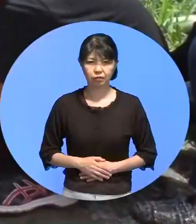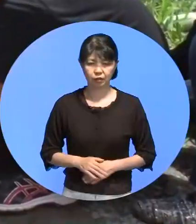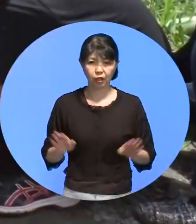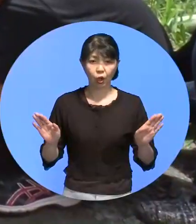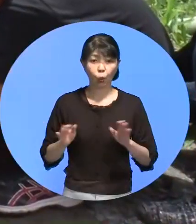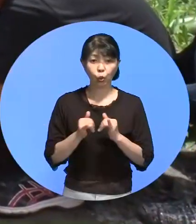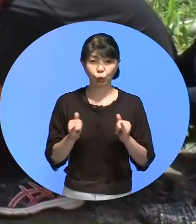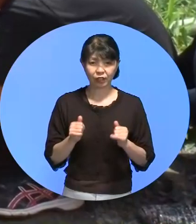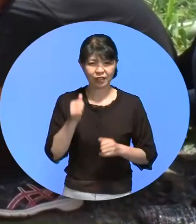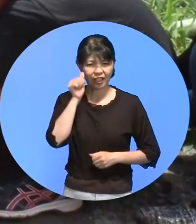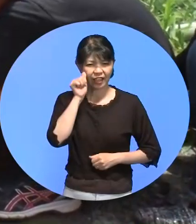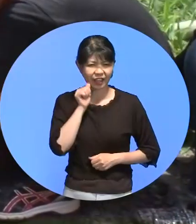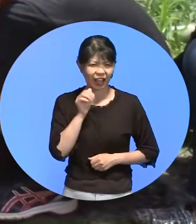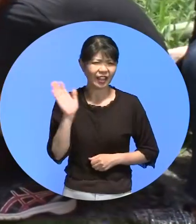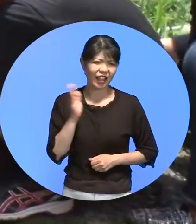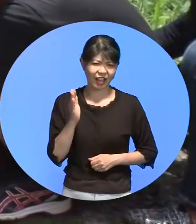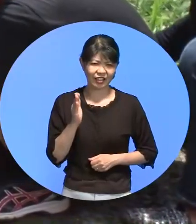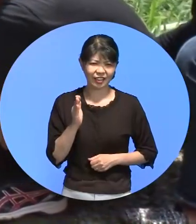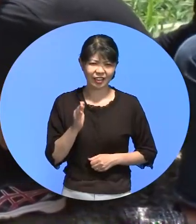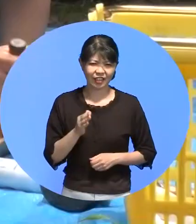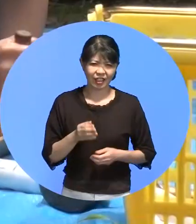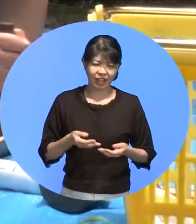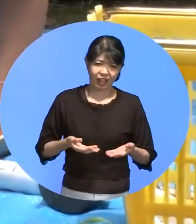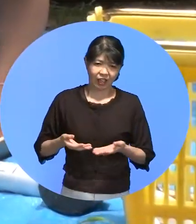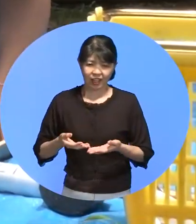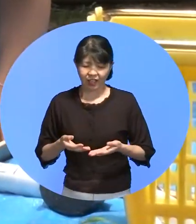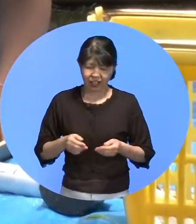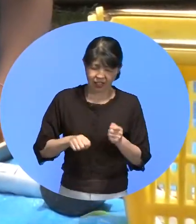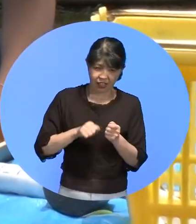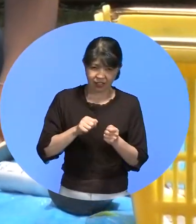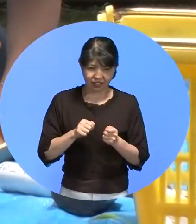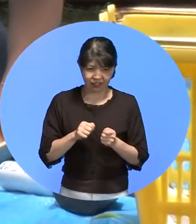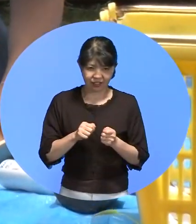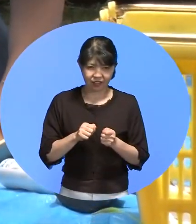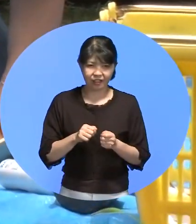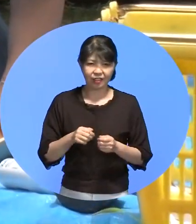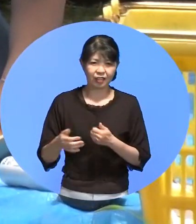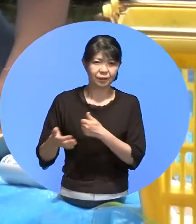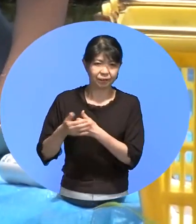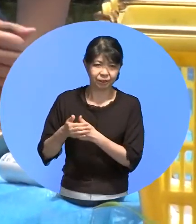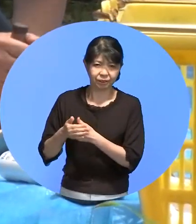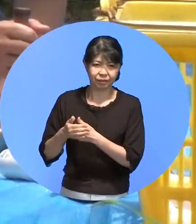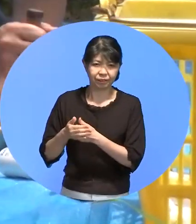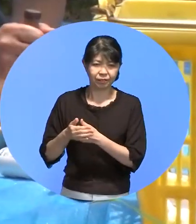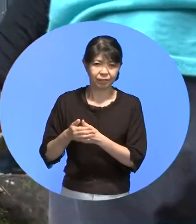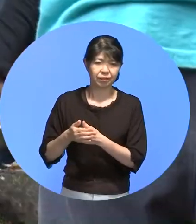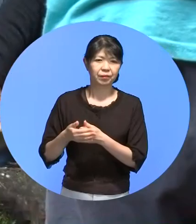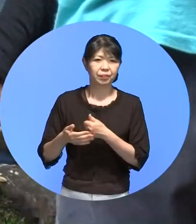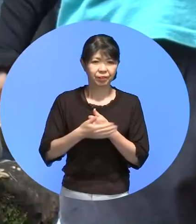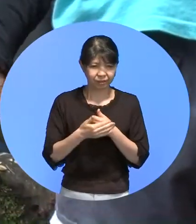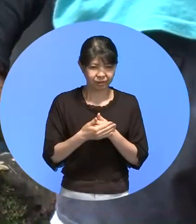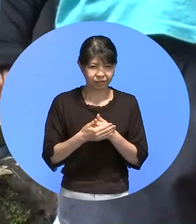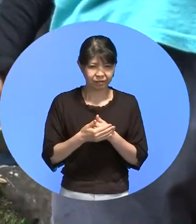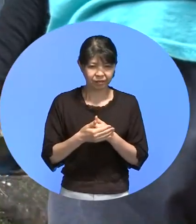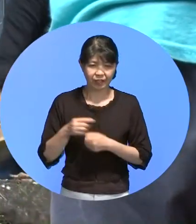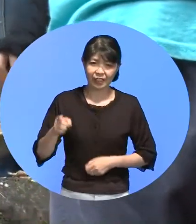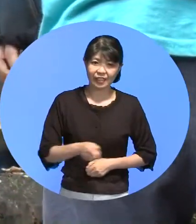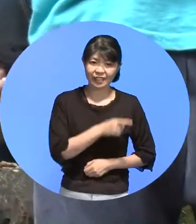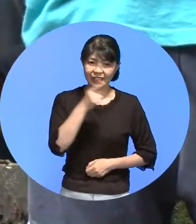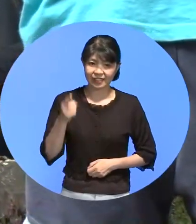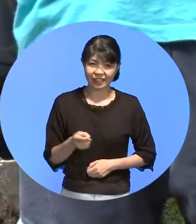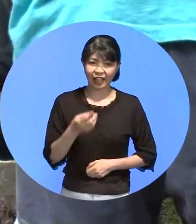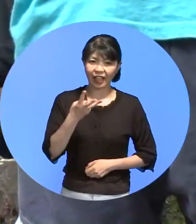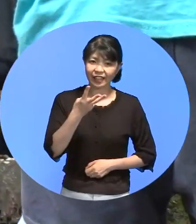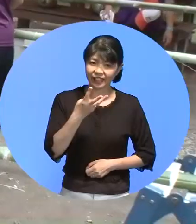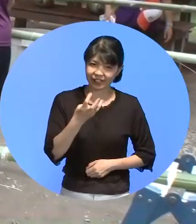子どもたちは慣れない作業に苦労しながらも、家族やスタッフからアドバイスをもらって、およそ1時間30